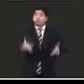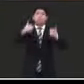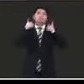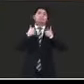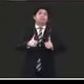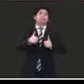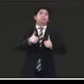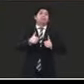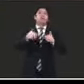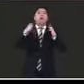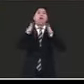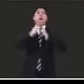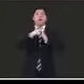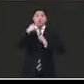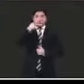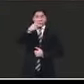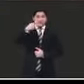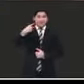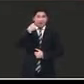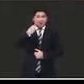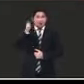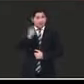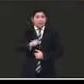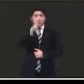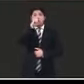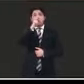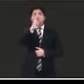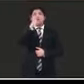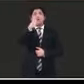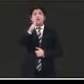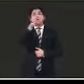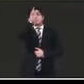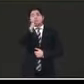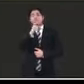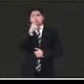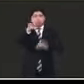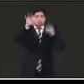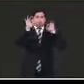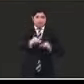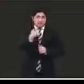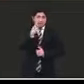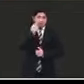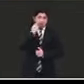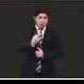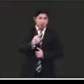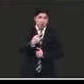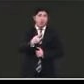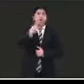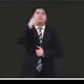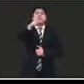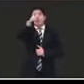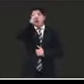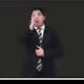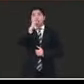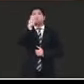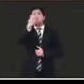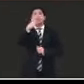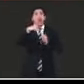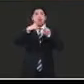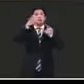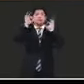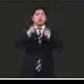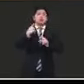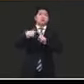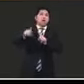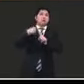müstakil Parseller 192.500 liradan başlayan fiyatlar 1604 liradan başlayan